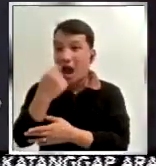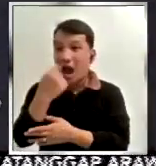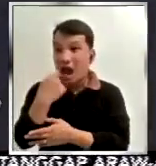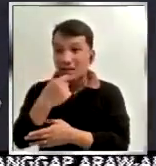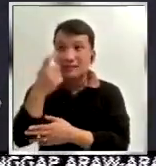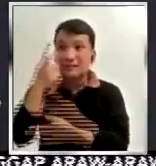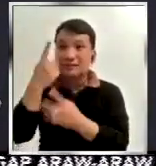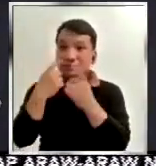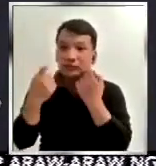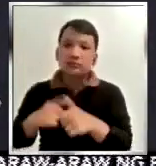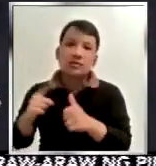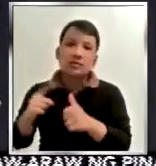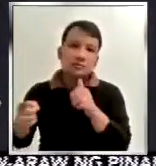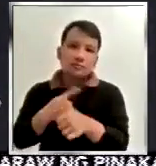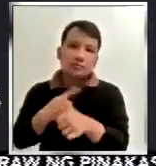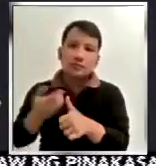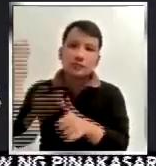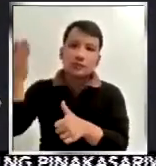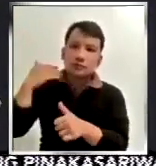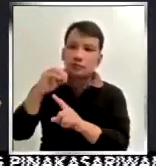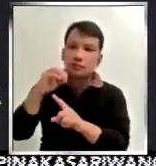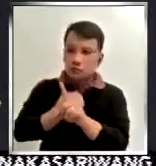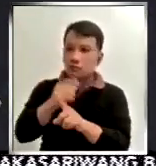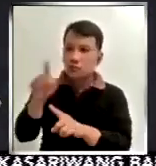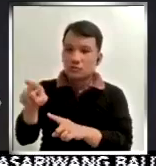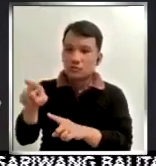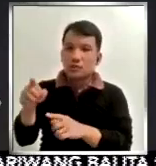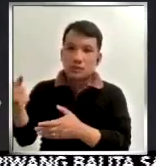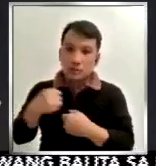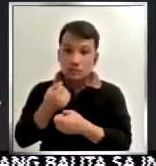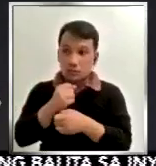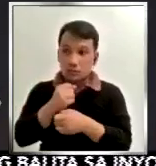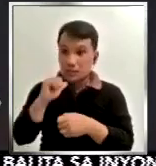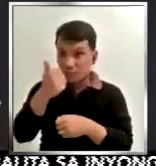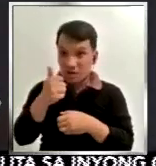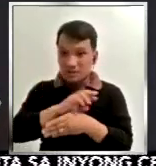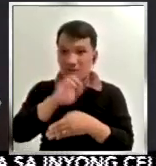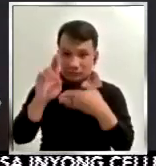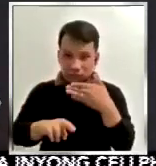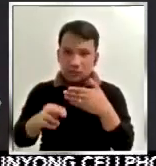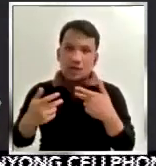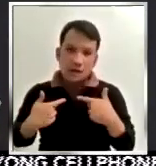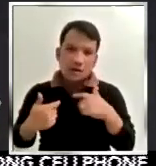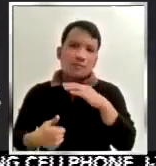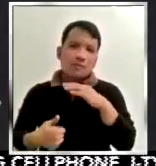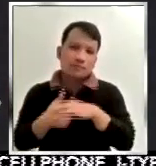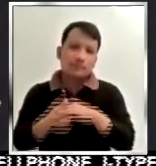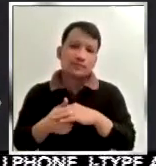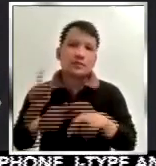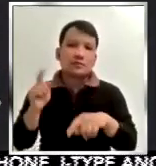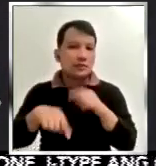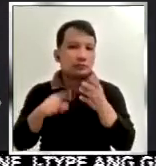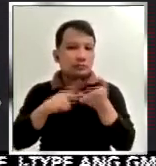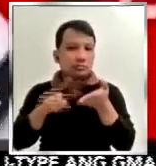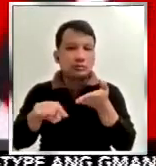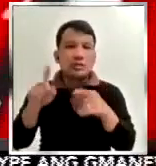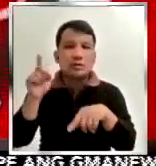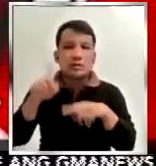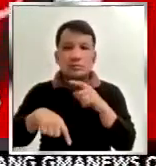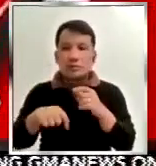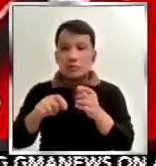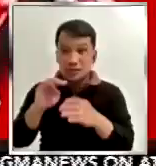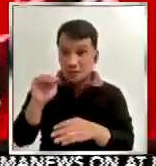nakuha ang resulta kinabukasan. Pero hindi na daw ito valid dahil sa unang itinakdang 48-hour validity ng swab test